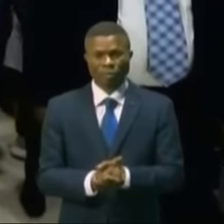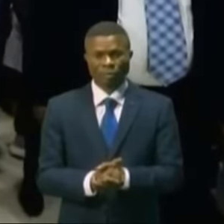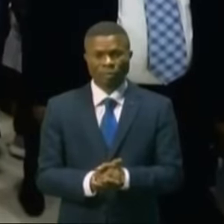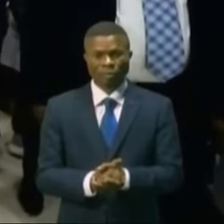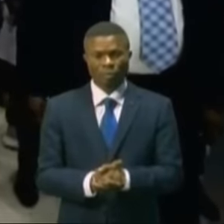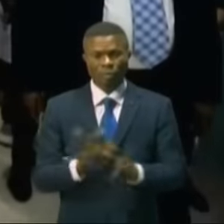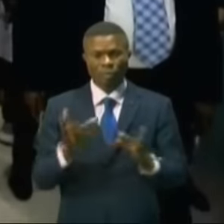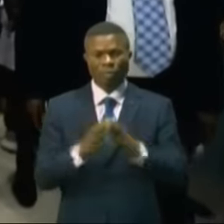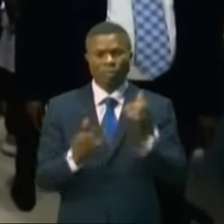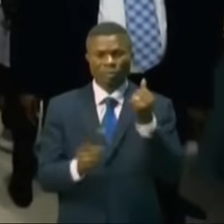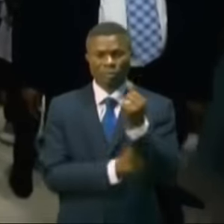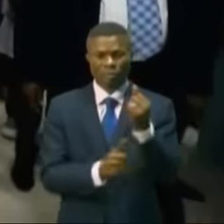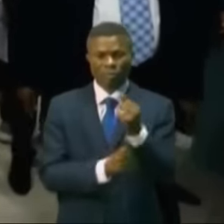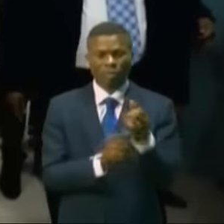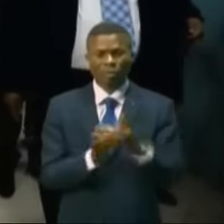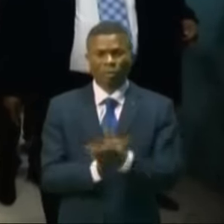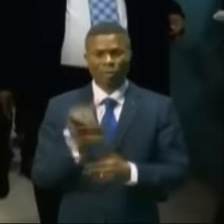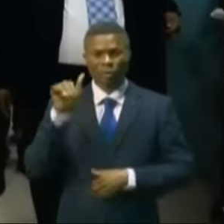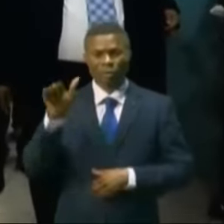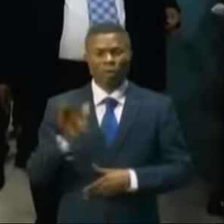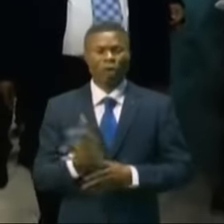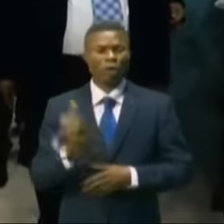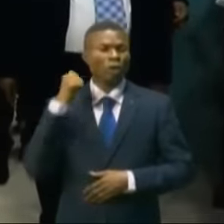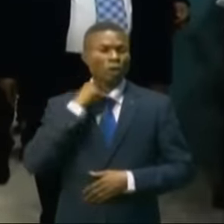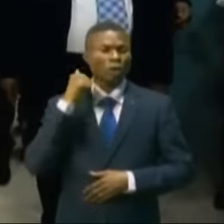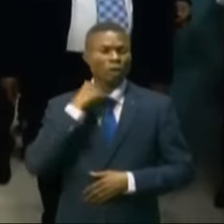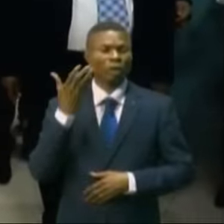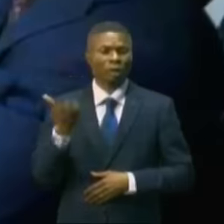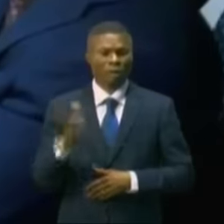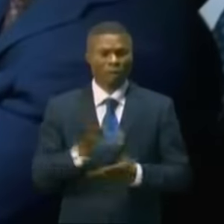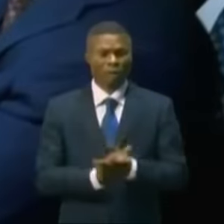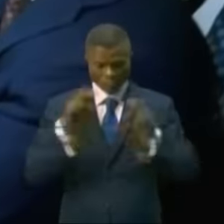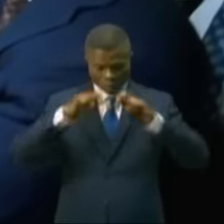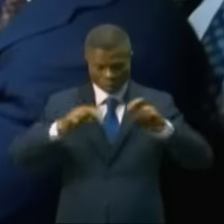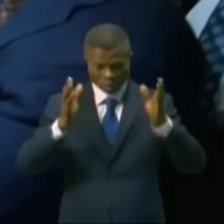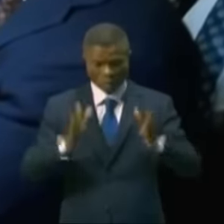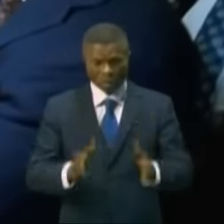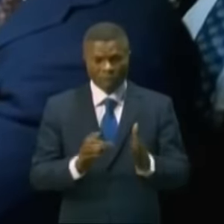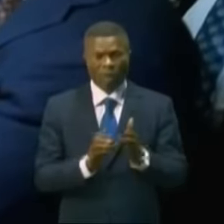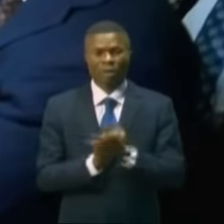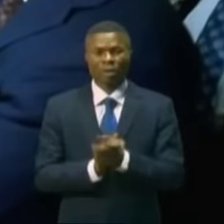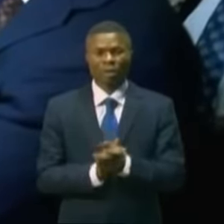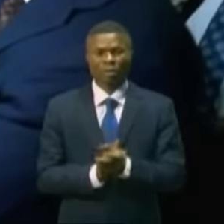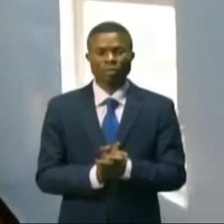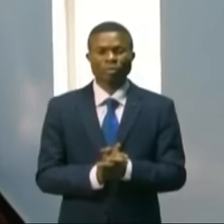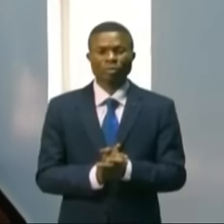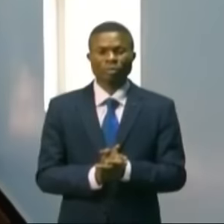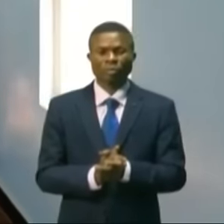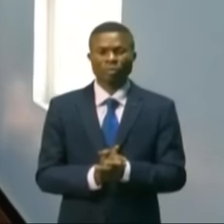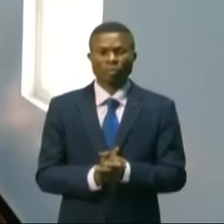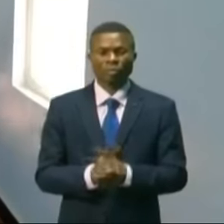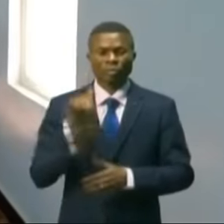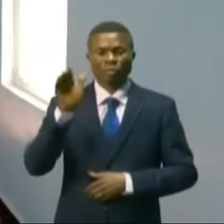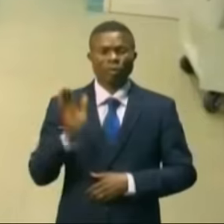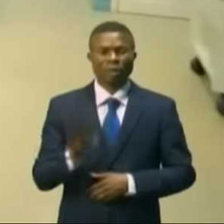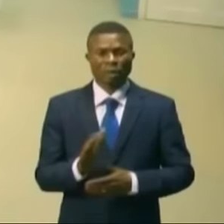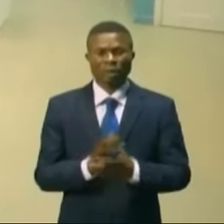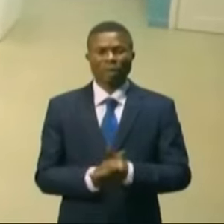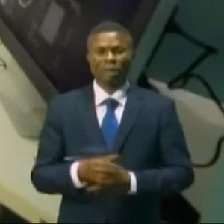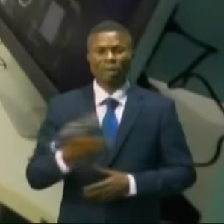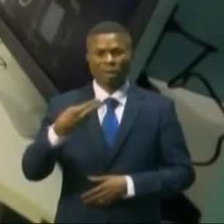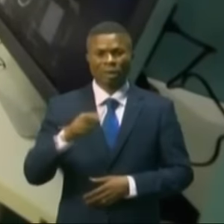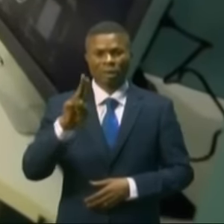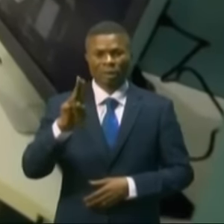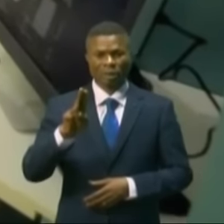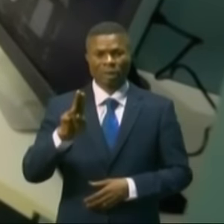recteur, du médecin directeur, du secrétaire général à la recherche et des membres de sa délégation, le docteur Bruno Nyenge a parcouru